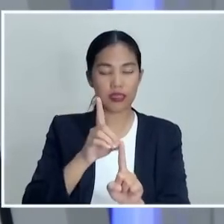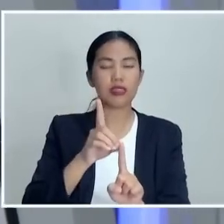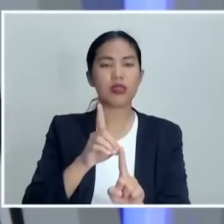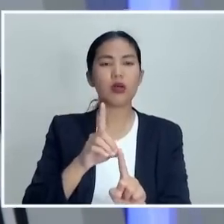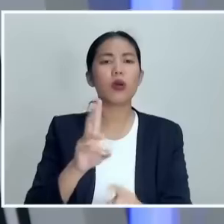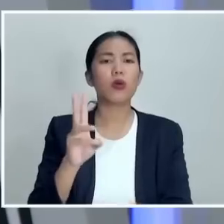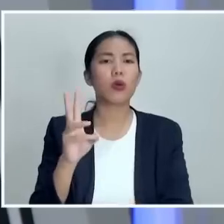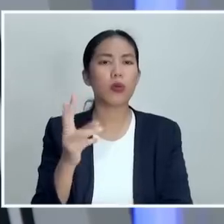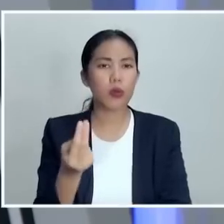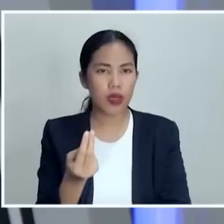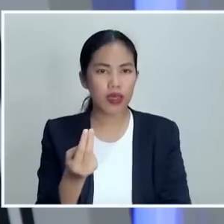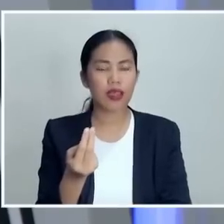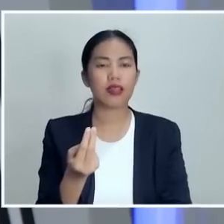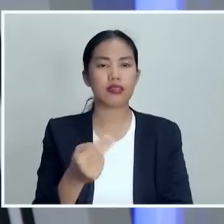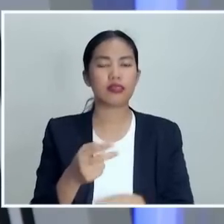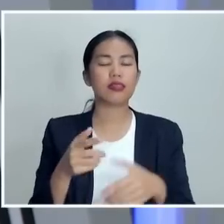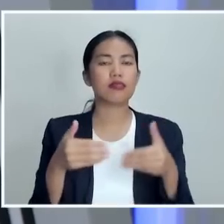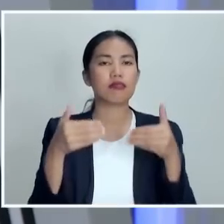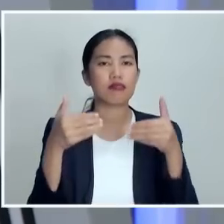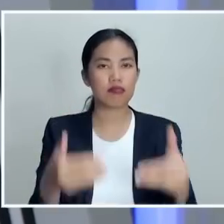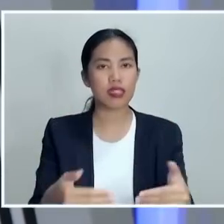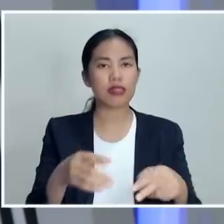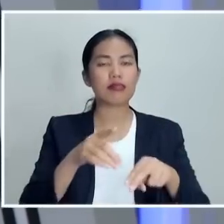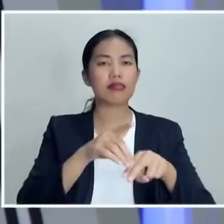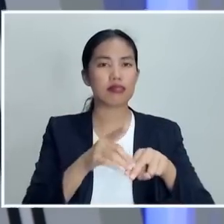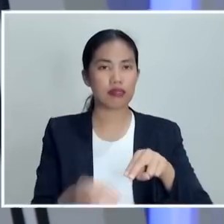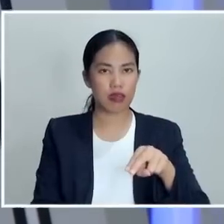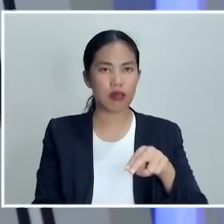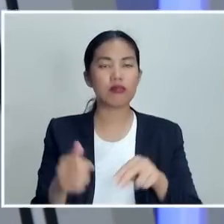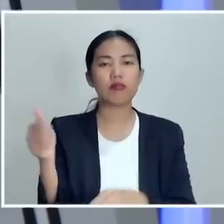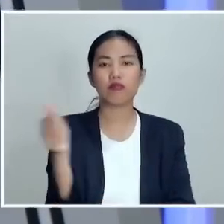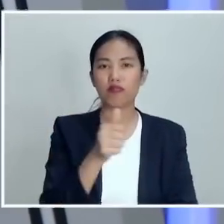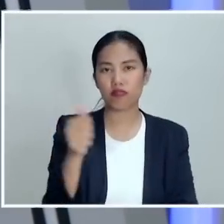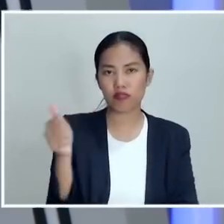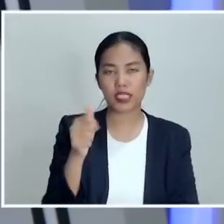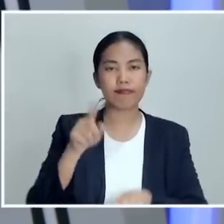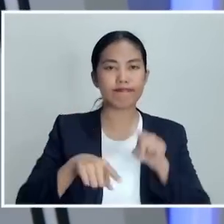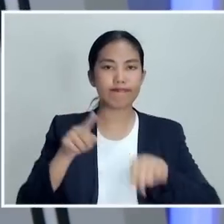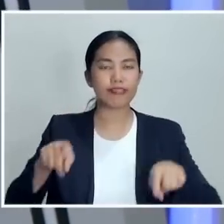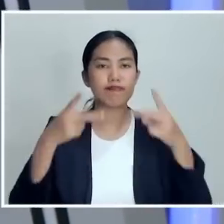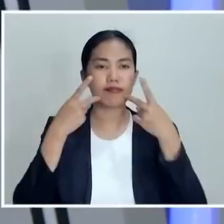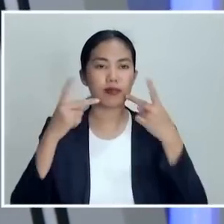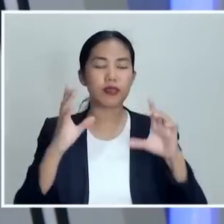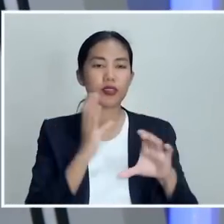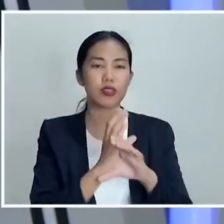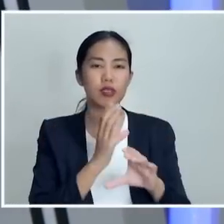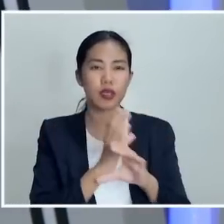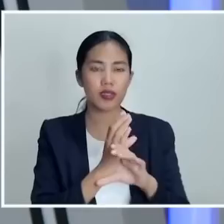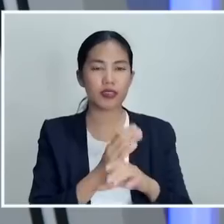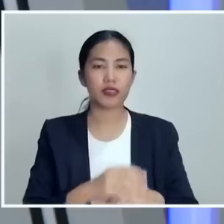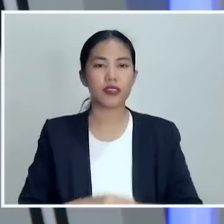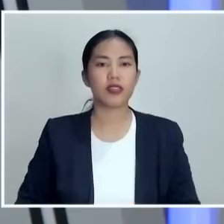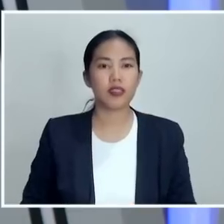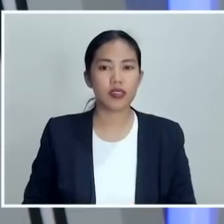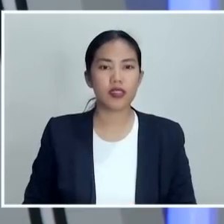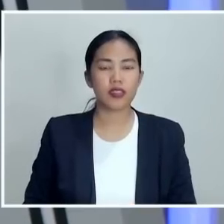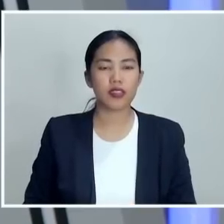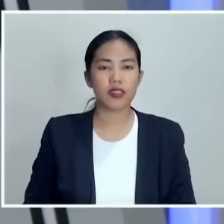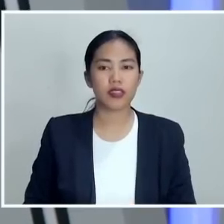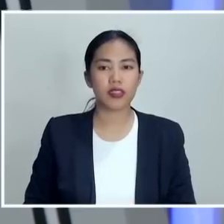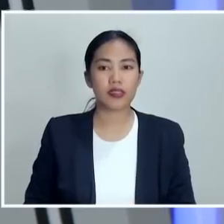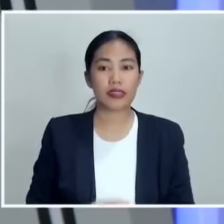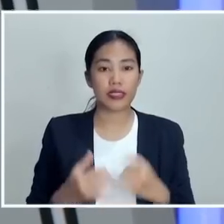planong diskwento sa pasahe sa iba't ibang pampublikong sasakyan. Ito'y habang hinihintay pa